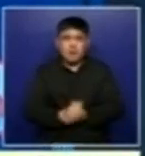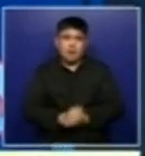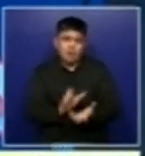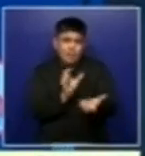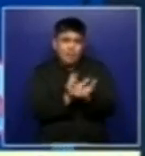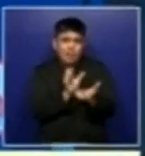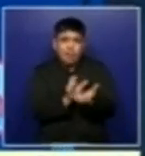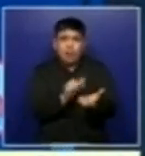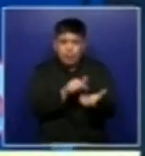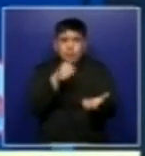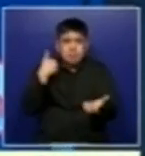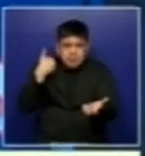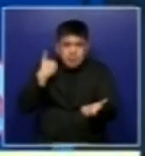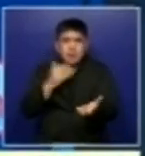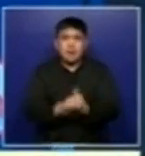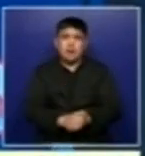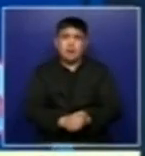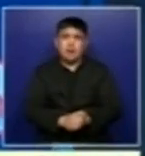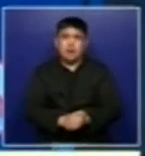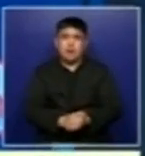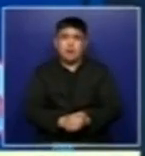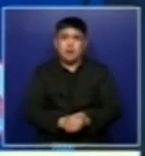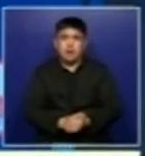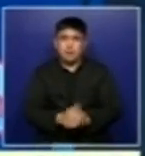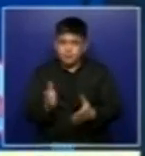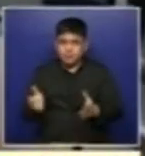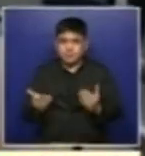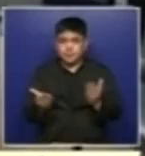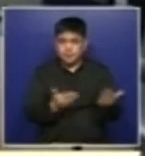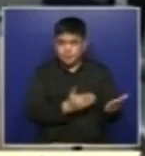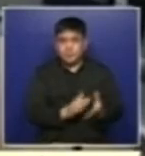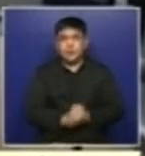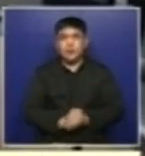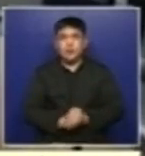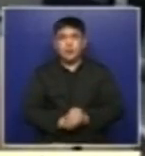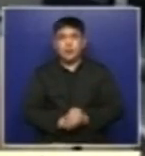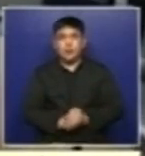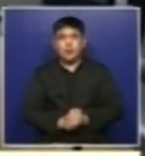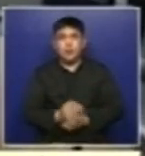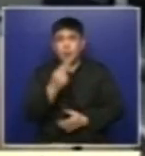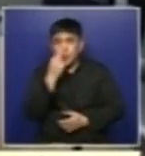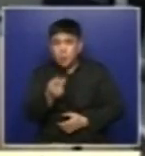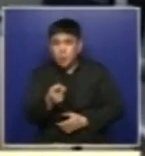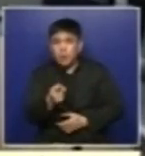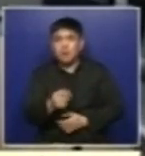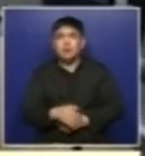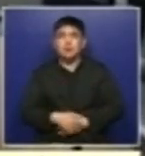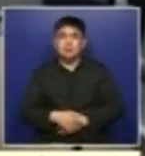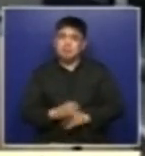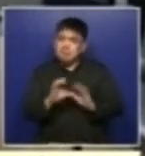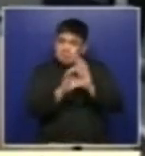ใหญ่เลยนะครับกลางกรุงเทพมหานครขอรูปถัดไปครับท่านประธานเห็นไหมครับอันนี้รูป